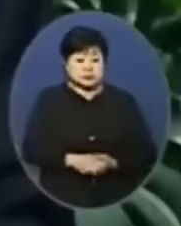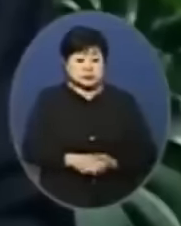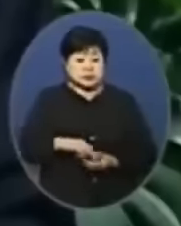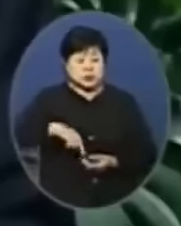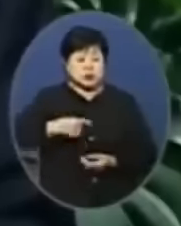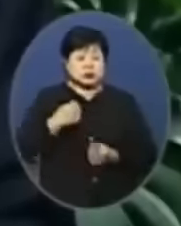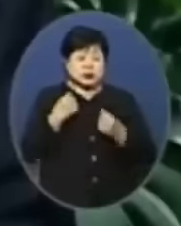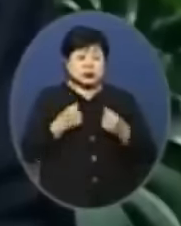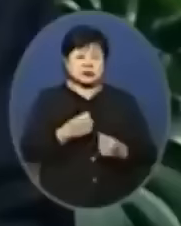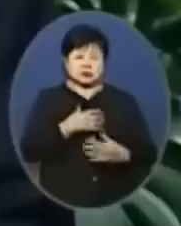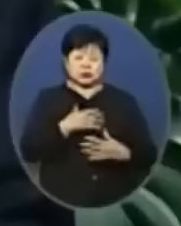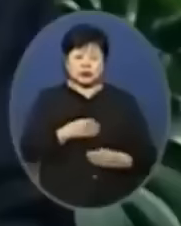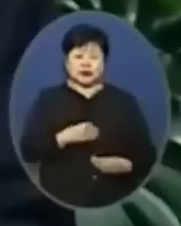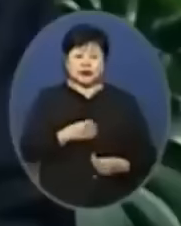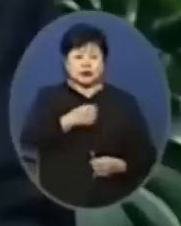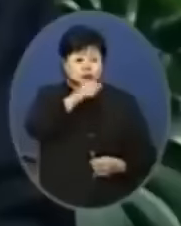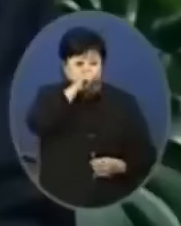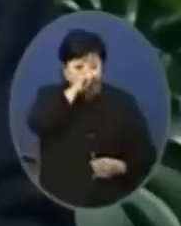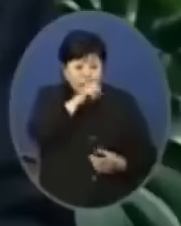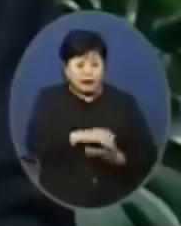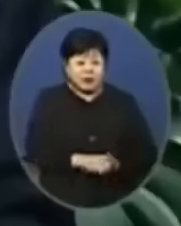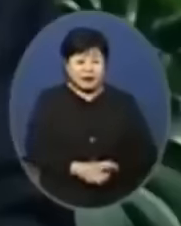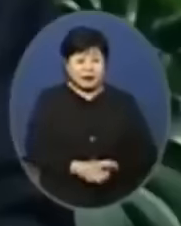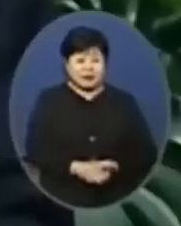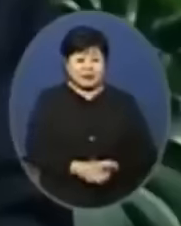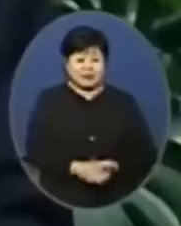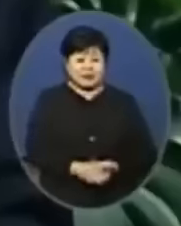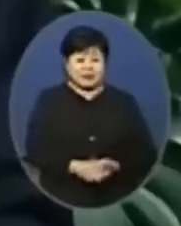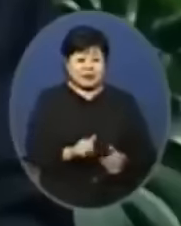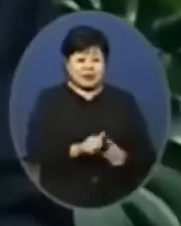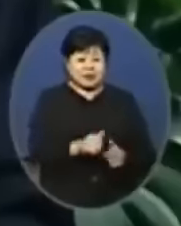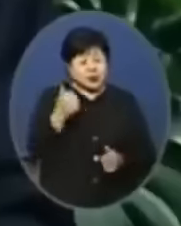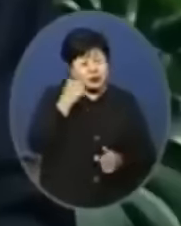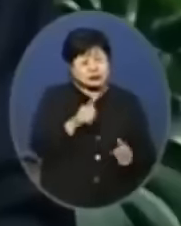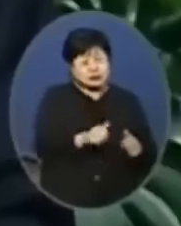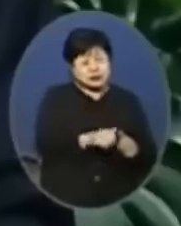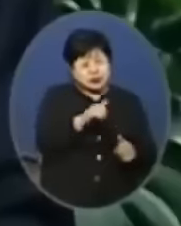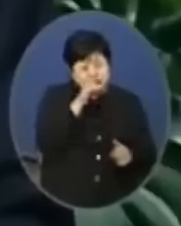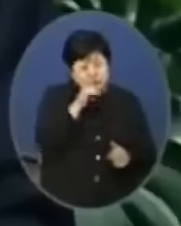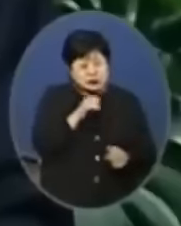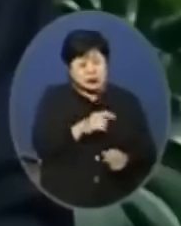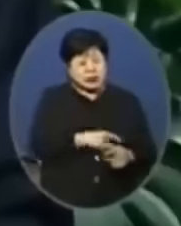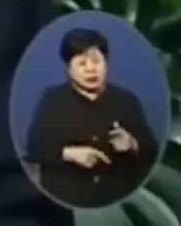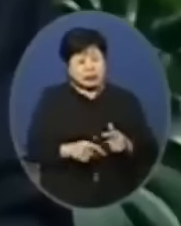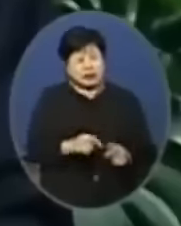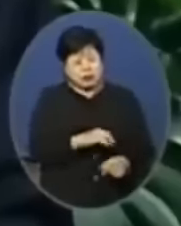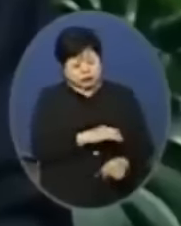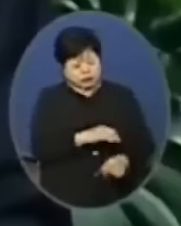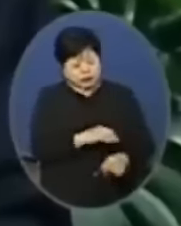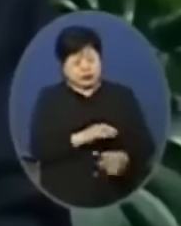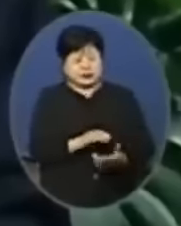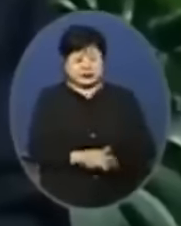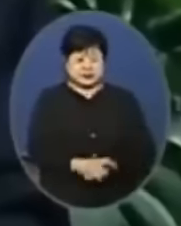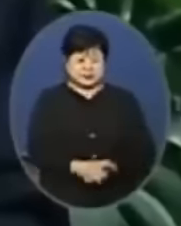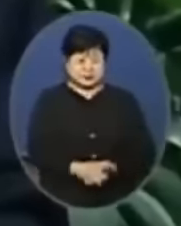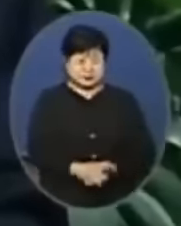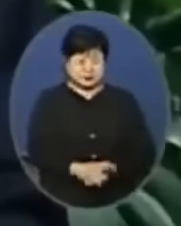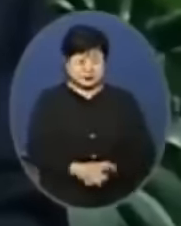혼자 있는 것이 참 편하고 좋거든요. 옆에 누가 있으면 오히려 편하지 않습니다.